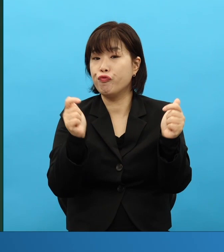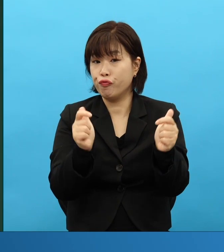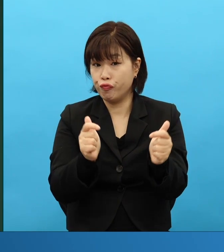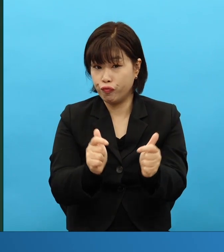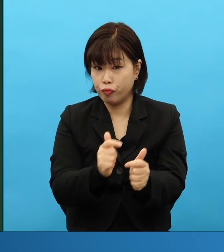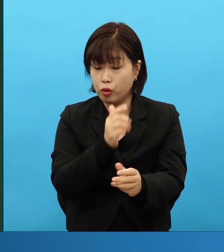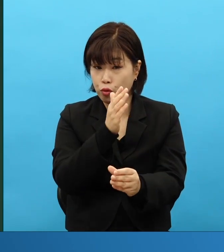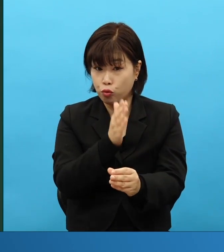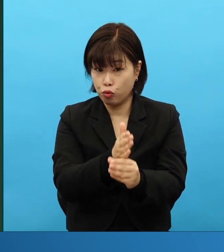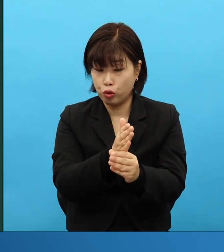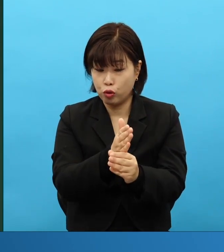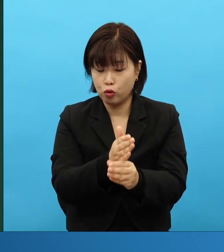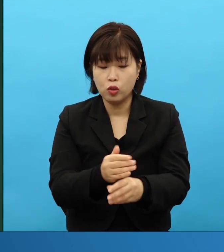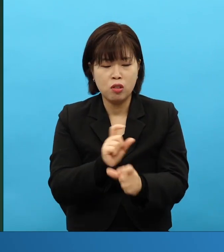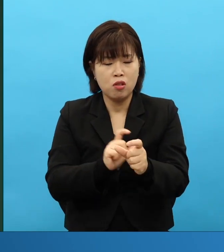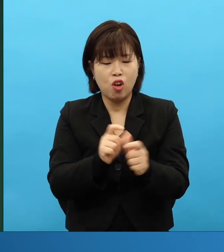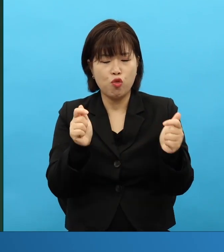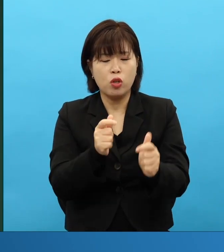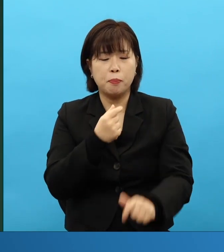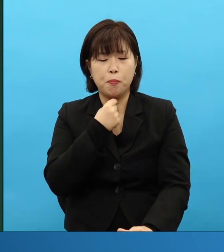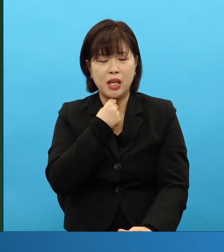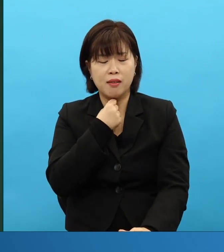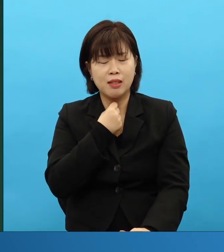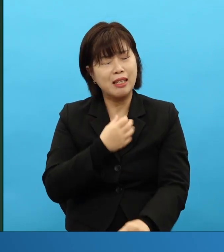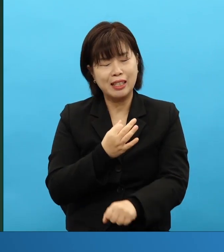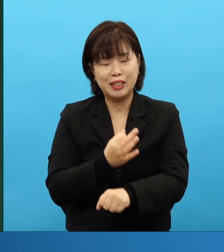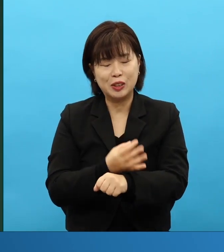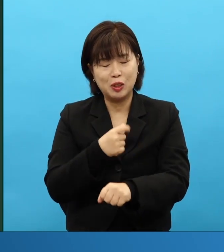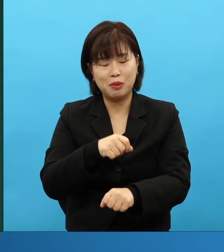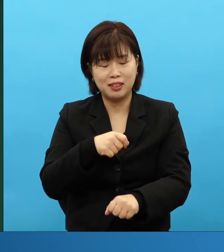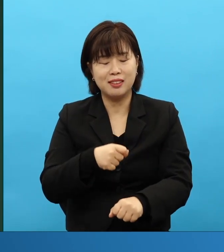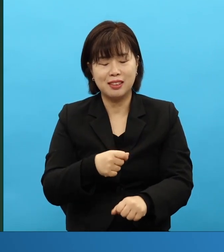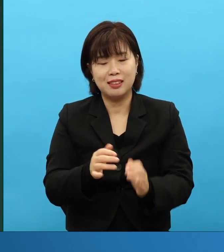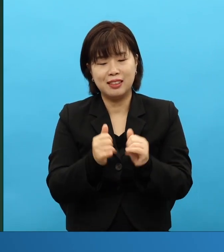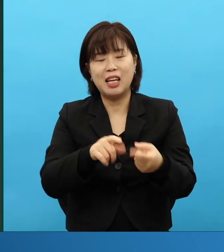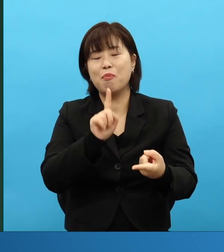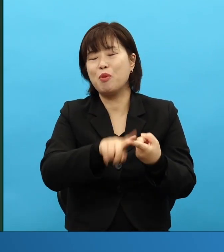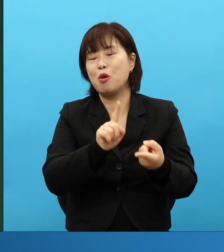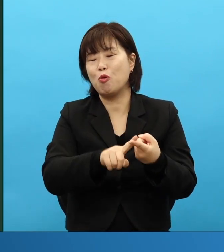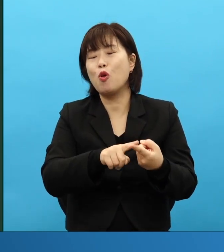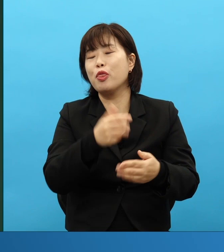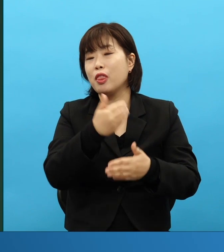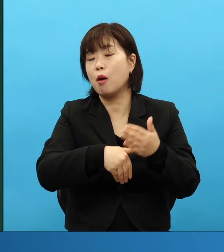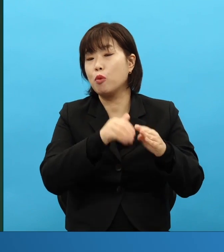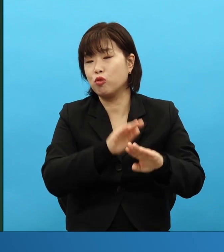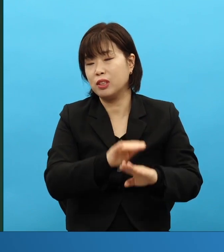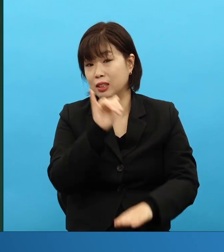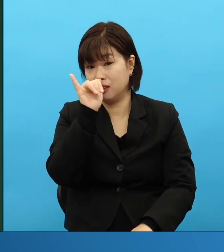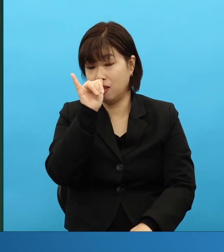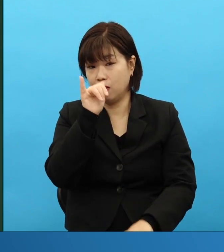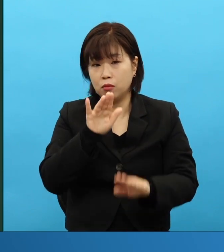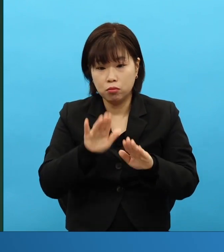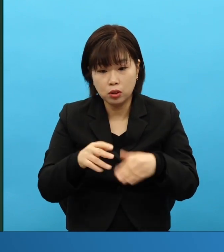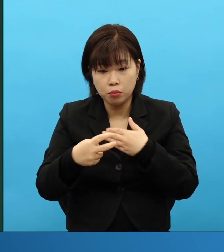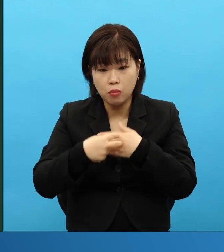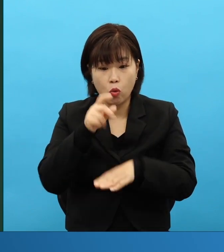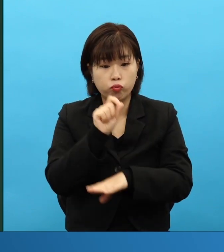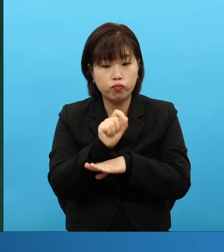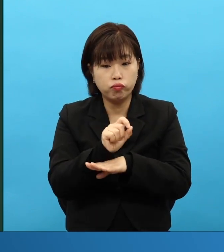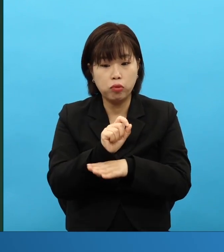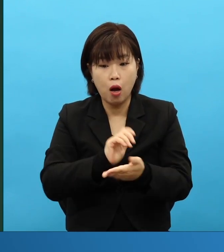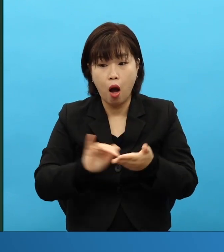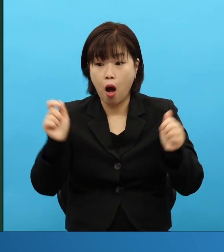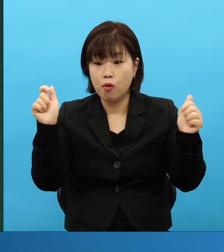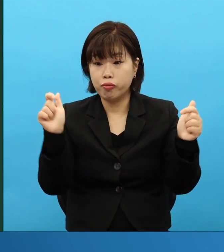어쩔 수 없이 있는 거예요. So they have to downsize even more, but right now they're forced to have at least those many people. 그렇기 때문에 모든 분야에 지금